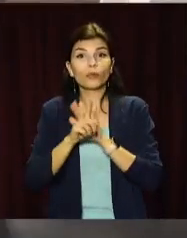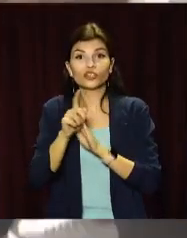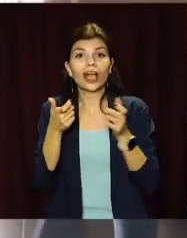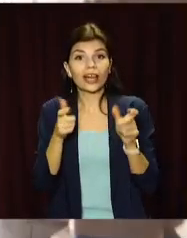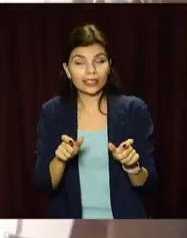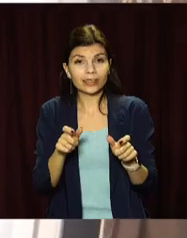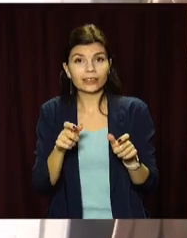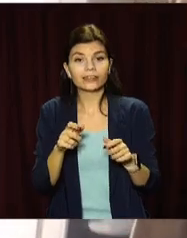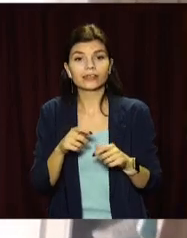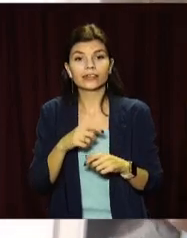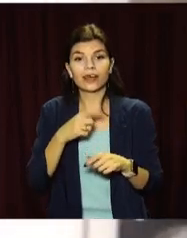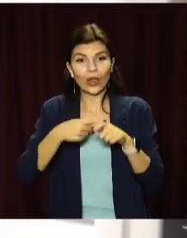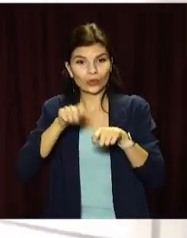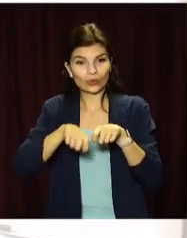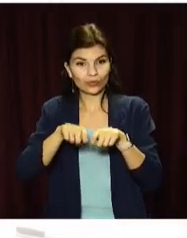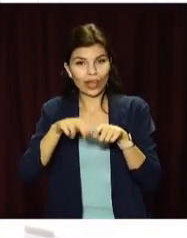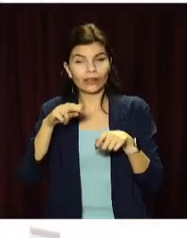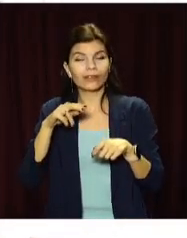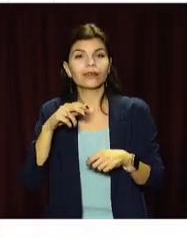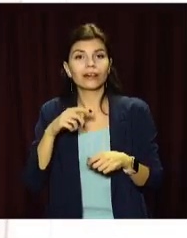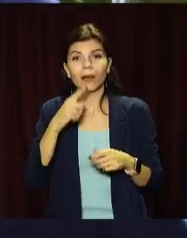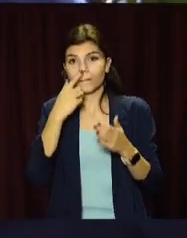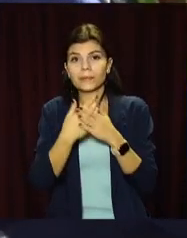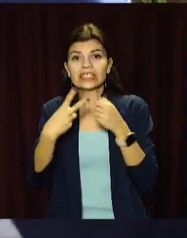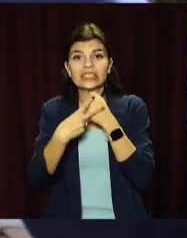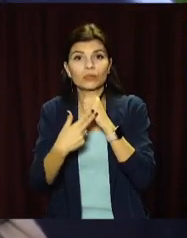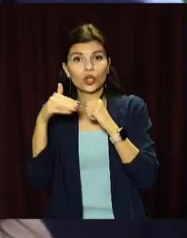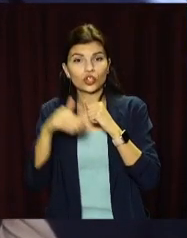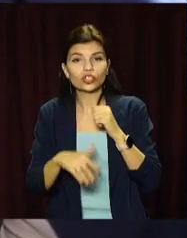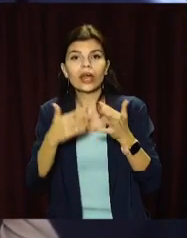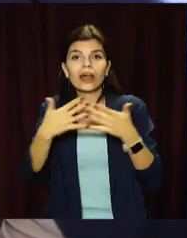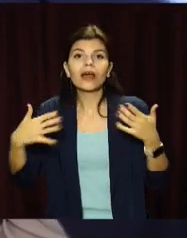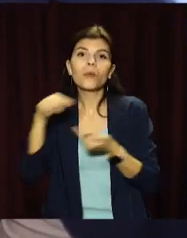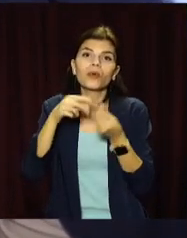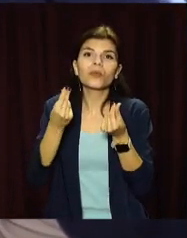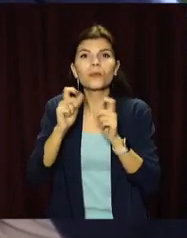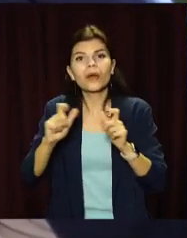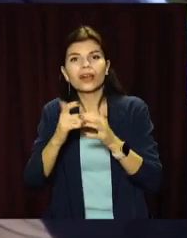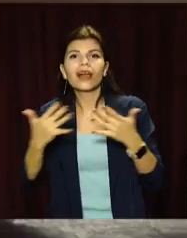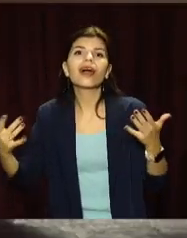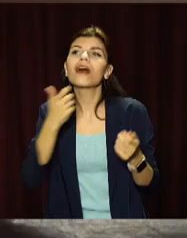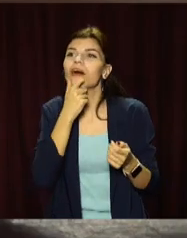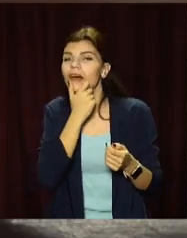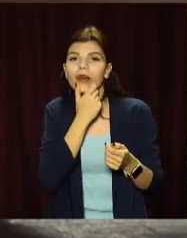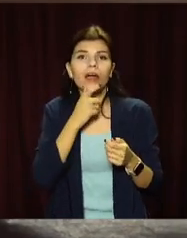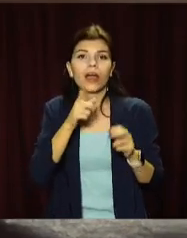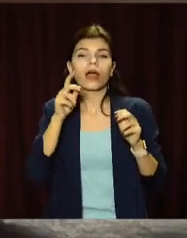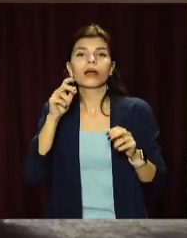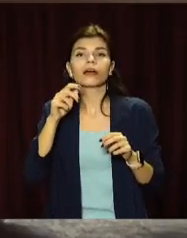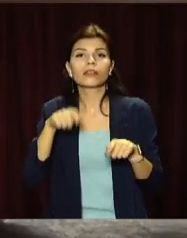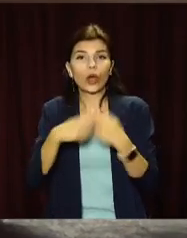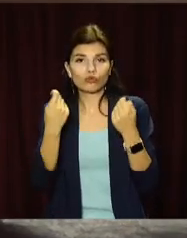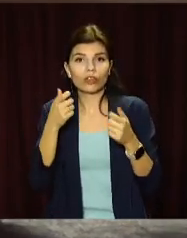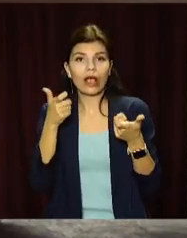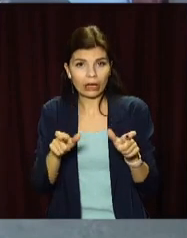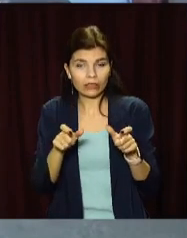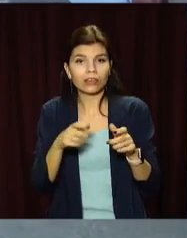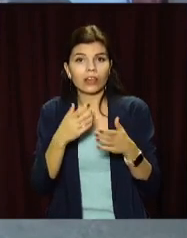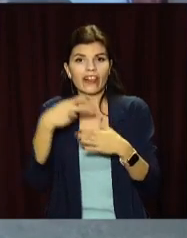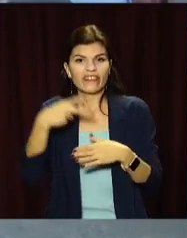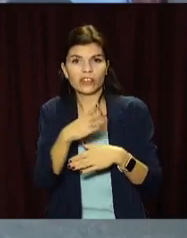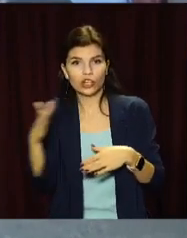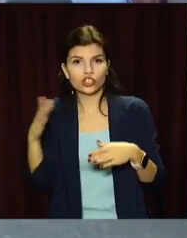карантину Держпродспоживслужба області перевірила майже 17 тисяч підприємців. За порушення карантинних правил склали 2,5 тисячі протоколів.